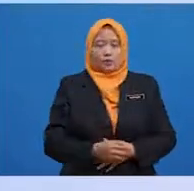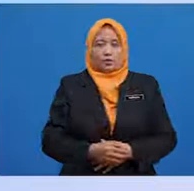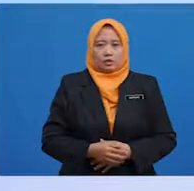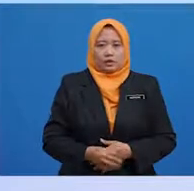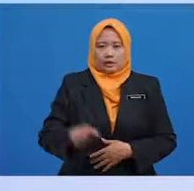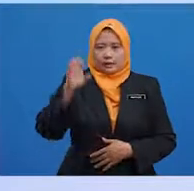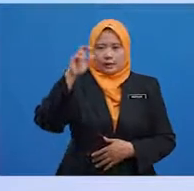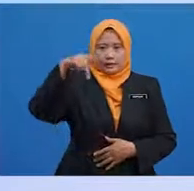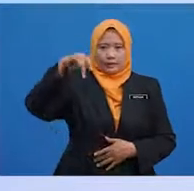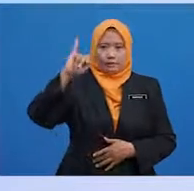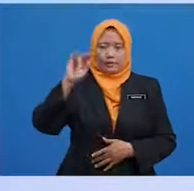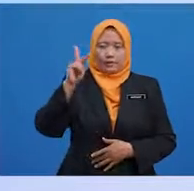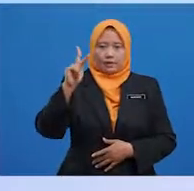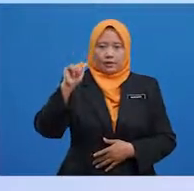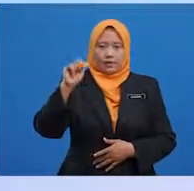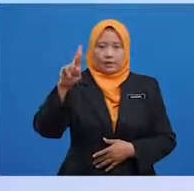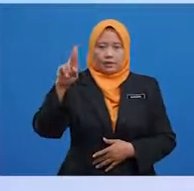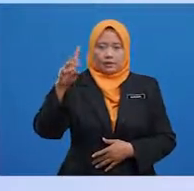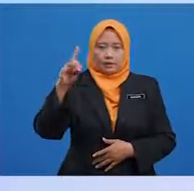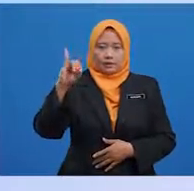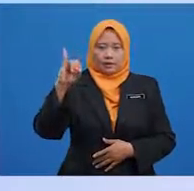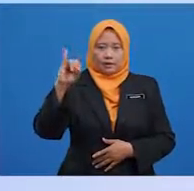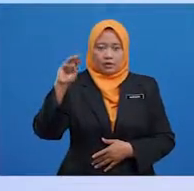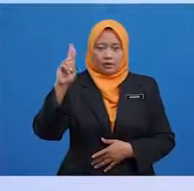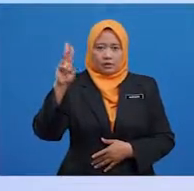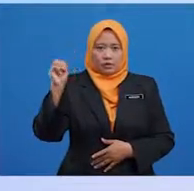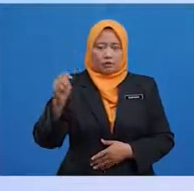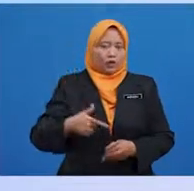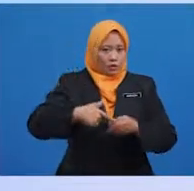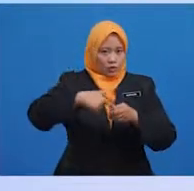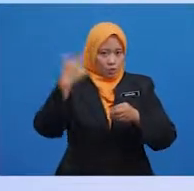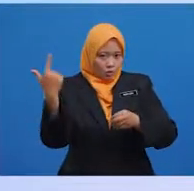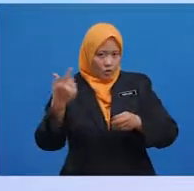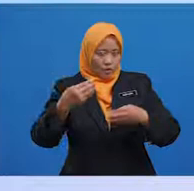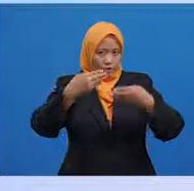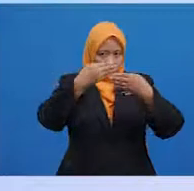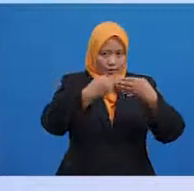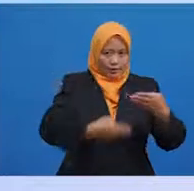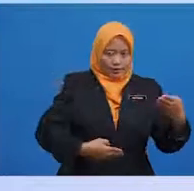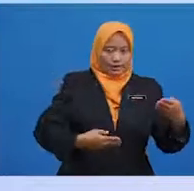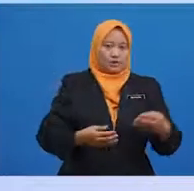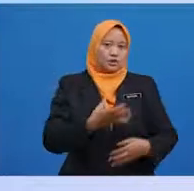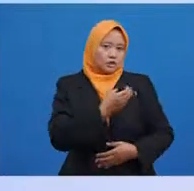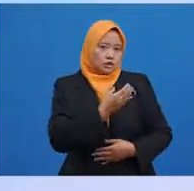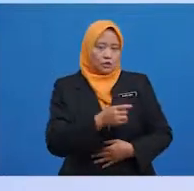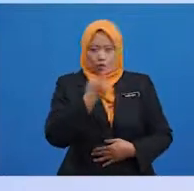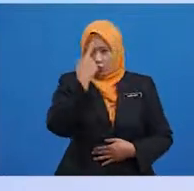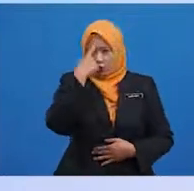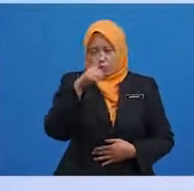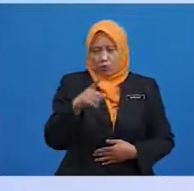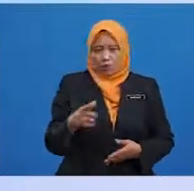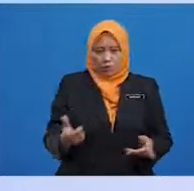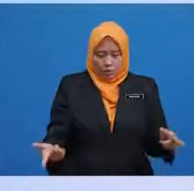epikardium. Epikardium adalah lapisan luar dinding jantung. Epikardium berfungsi untuk